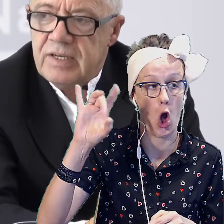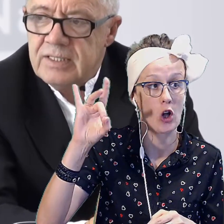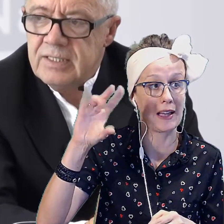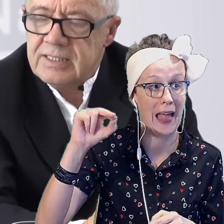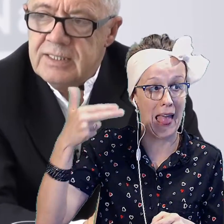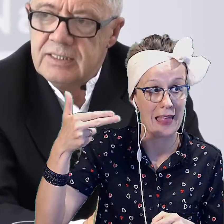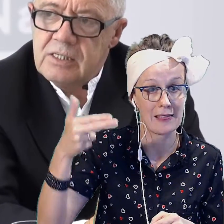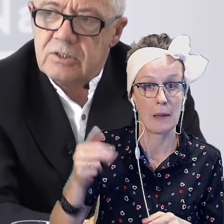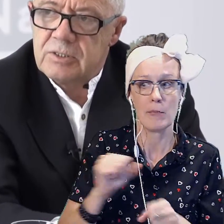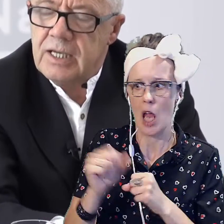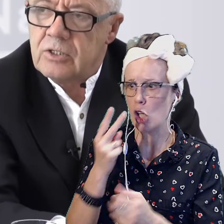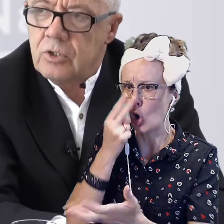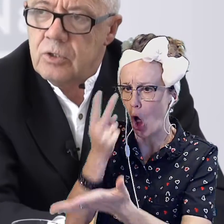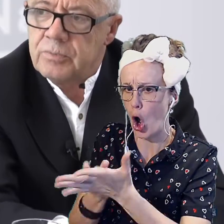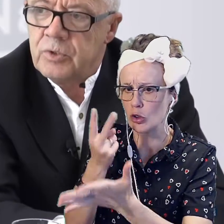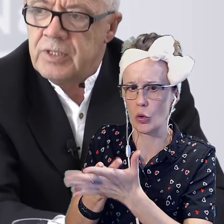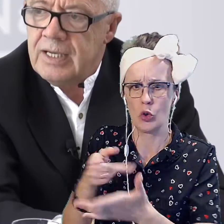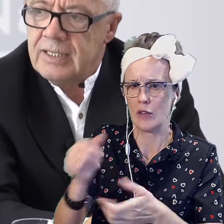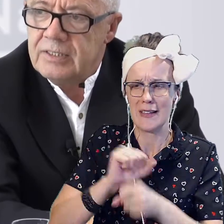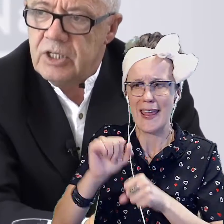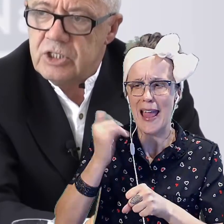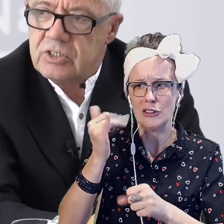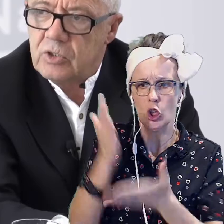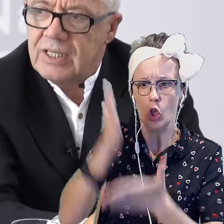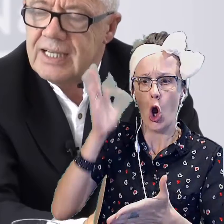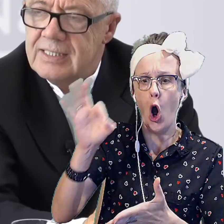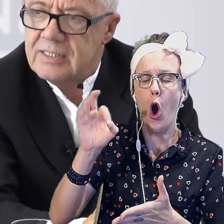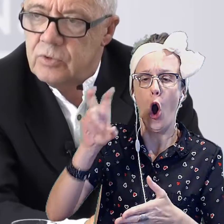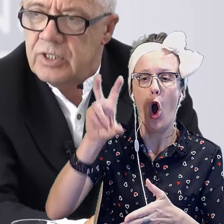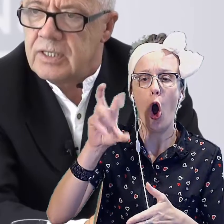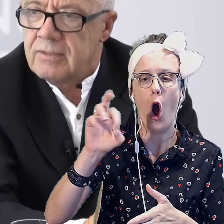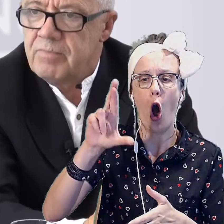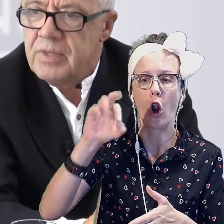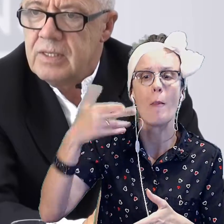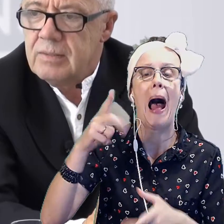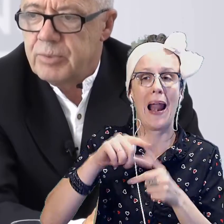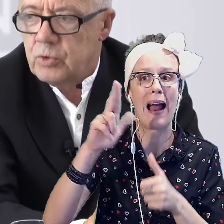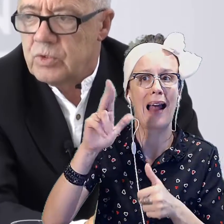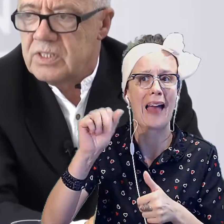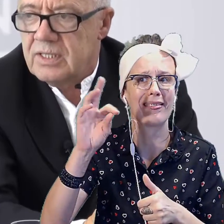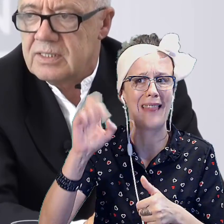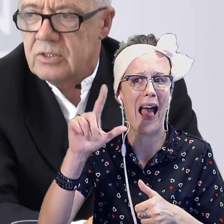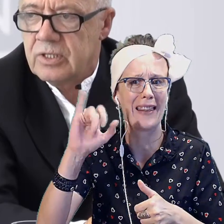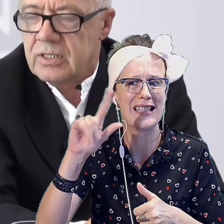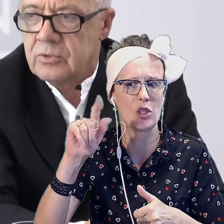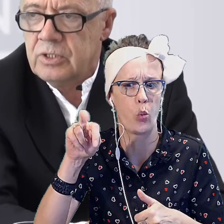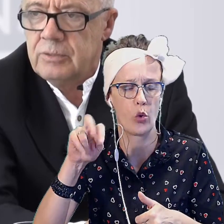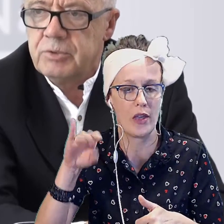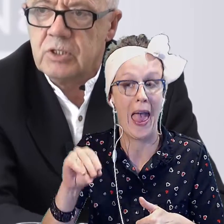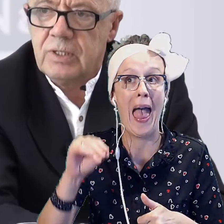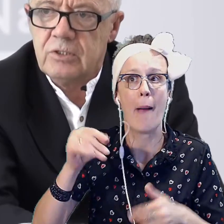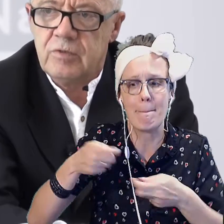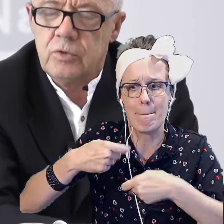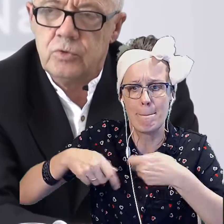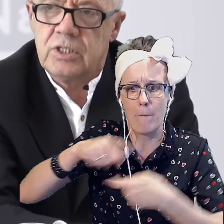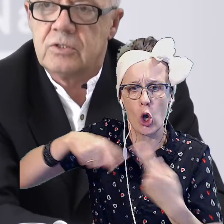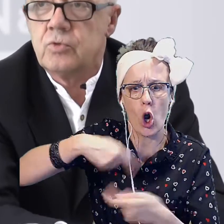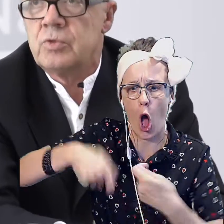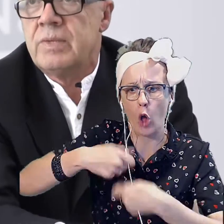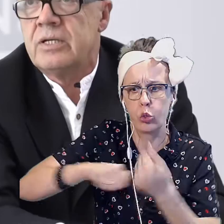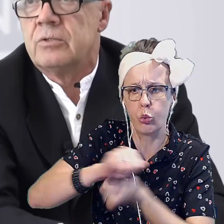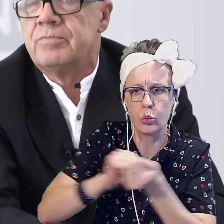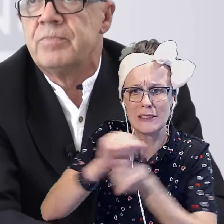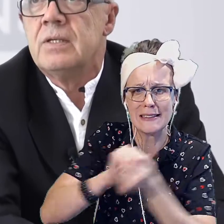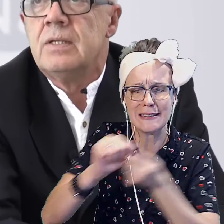rozpatrywany jest nie tylko jako hormon ale też co kapitalizmie produkcję estrogenu i przykładowo